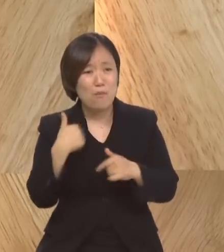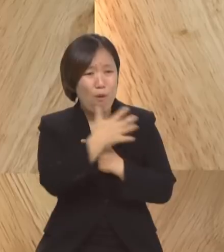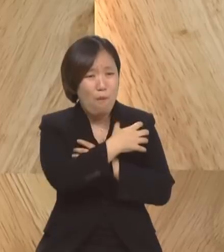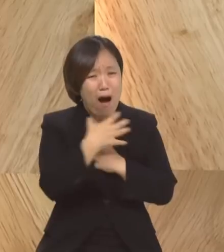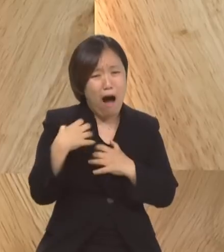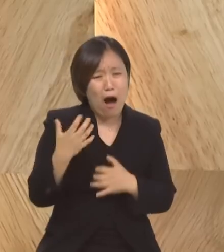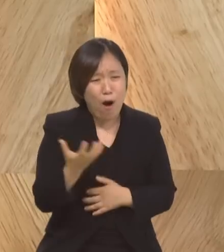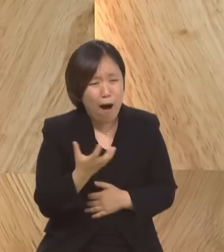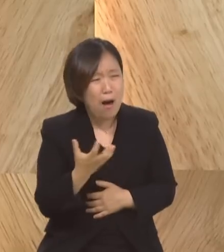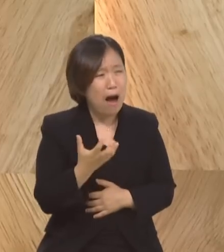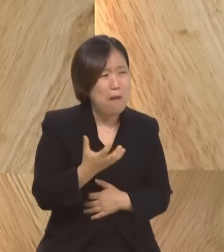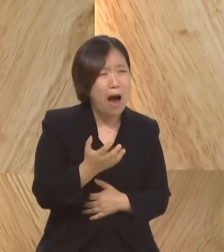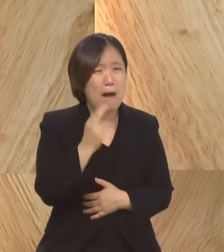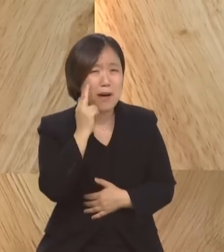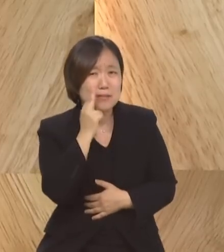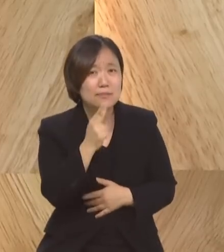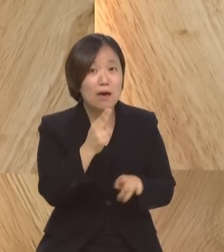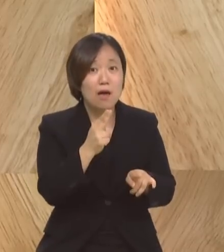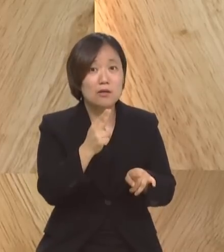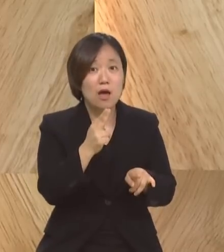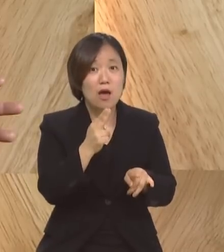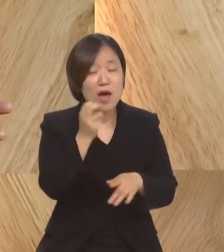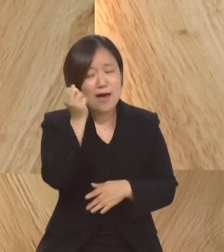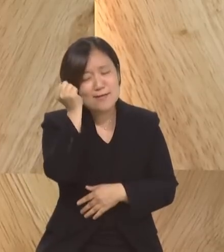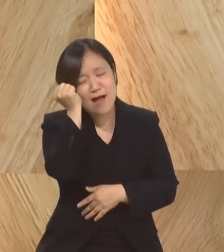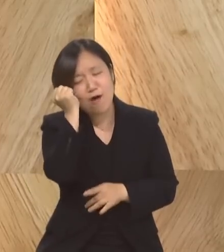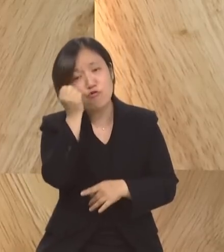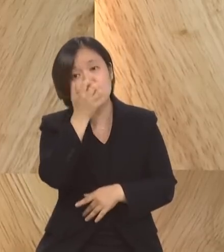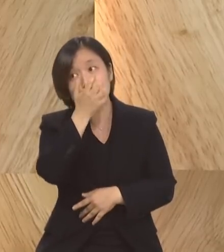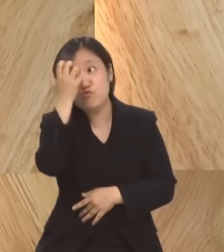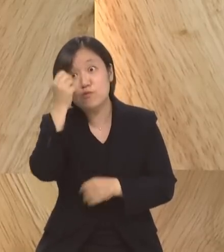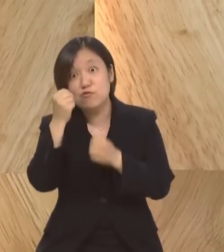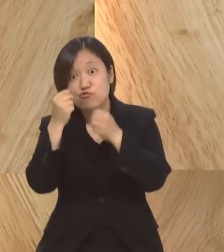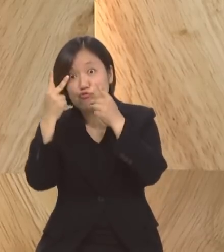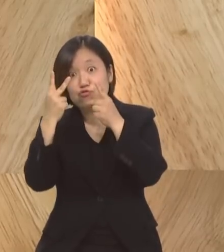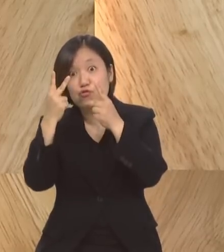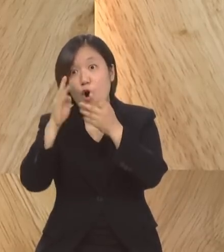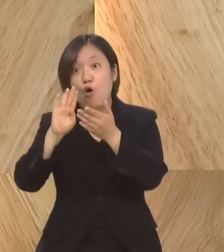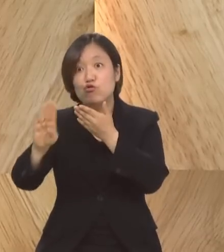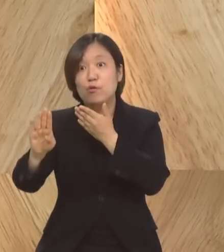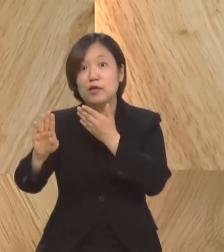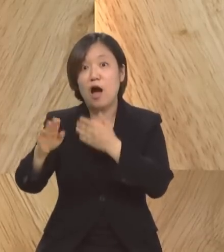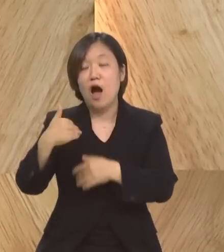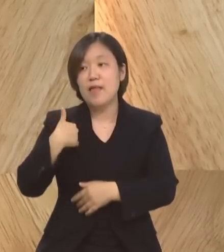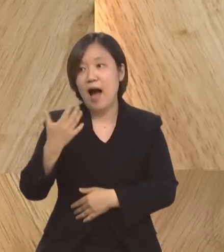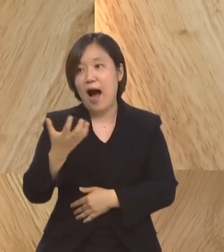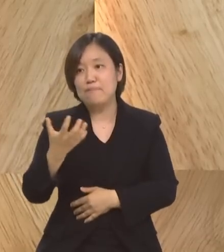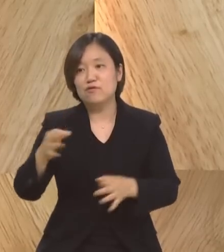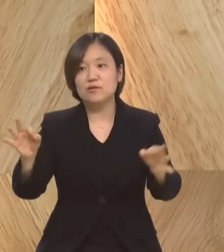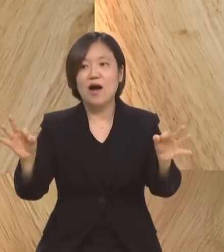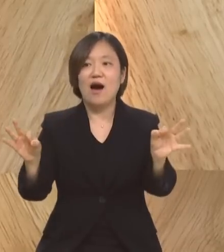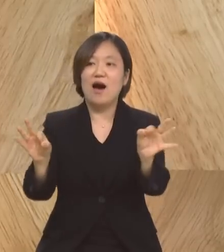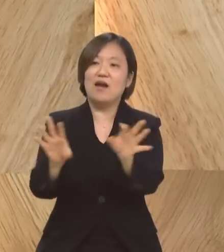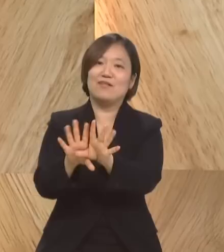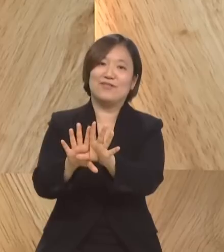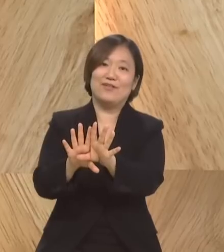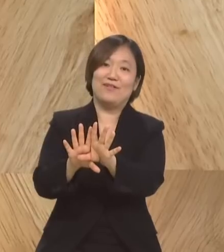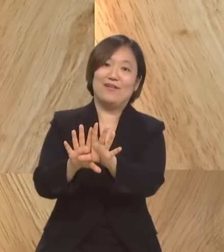몸이 아팠는데 그 아픈게 흔적도 없이 싹 사라졌더라 합니다 순간